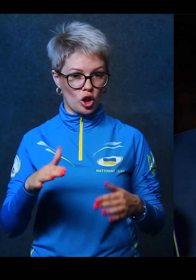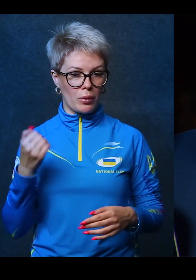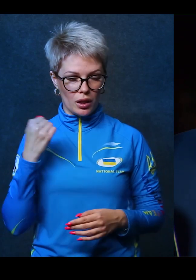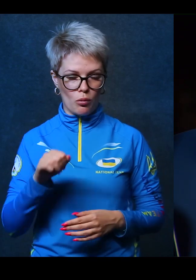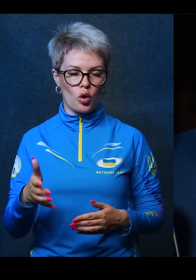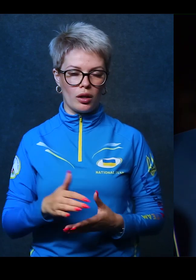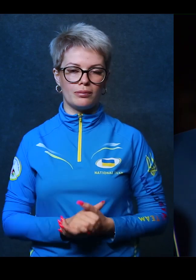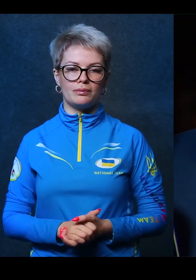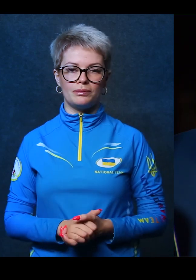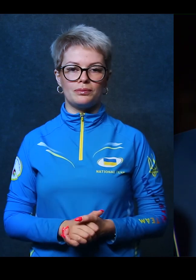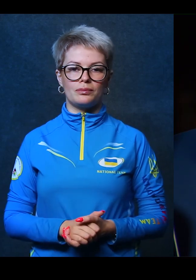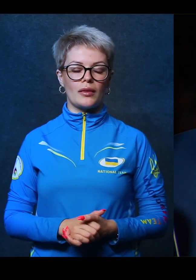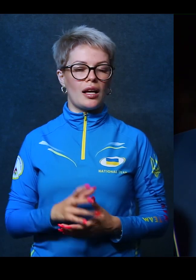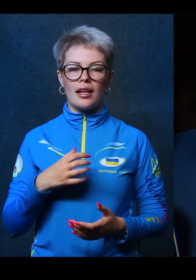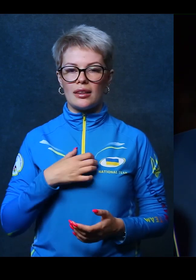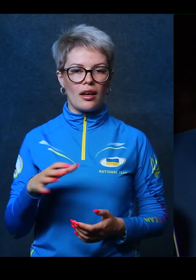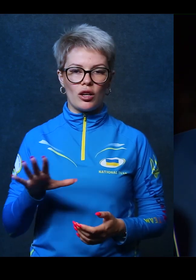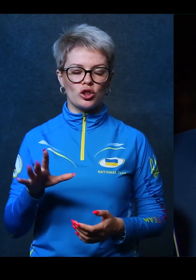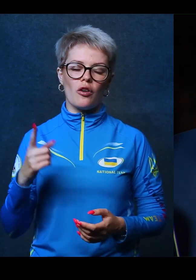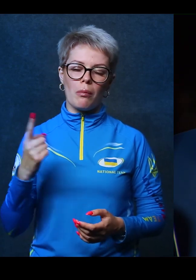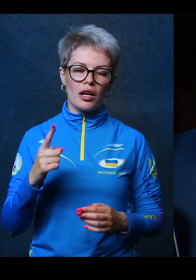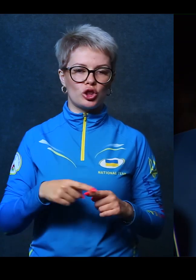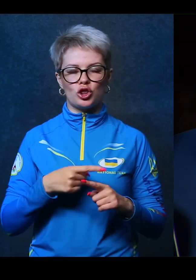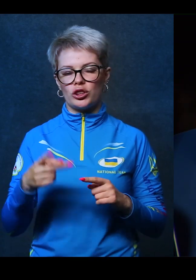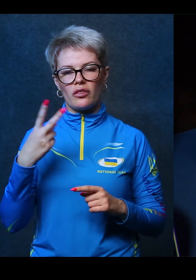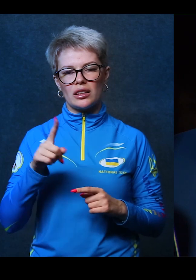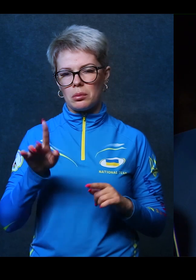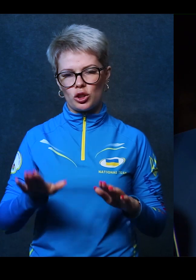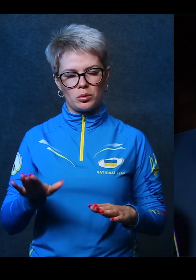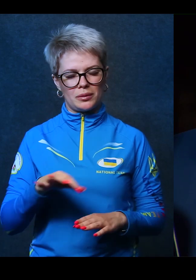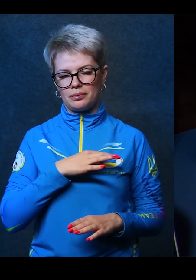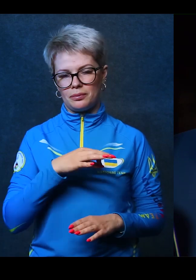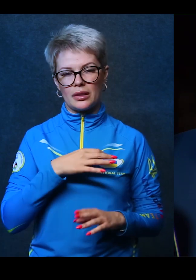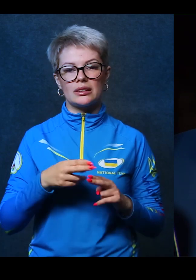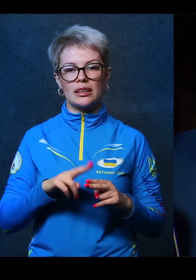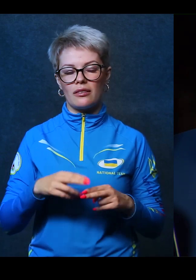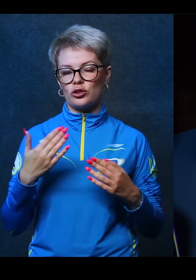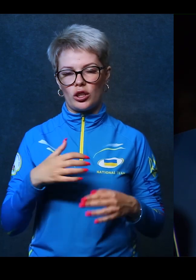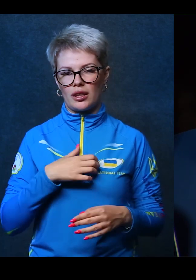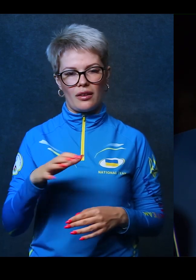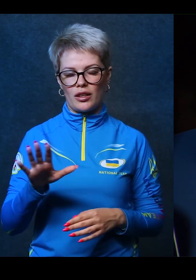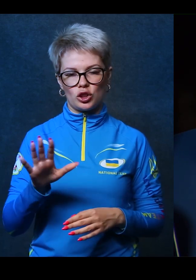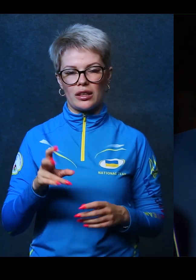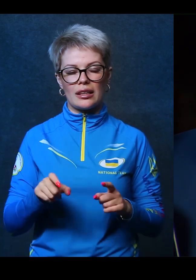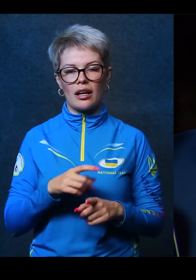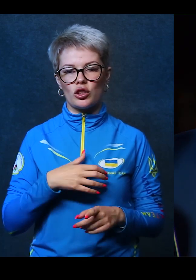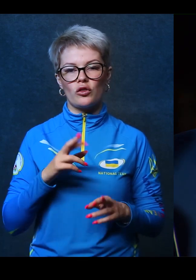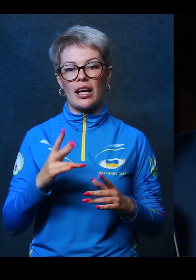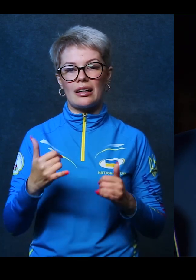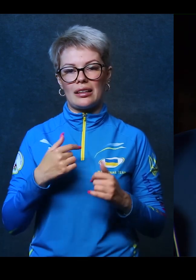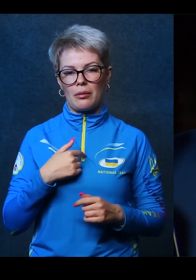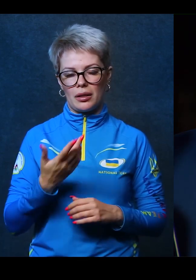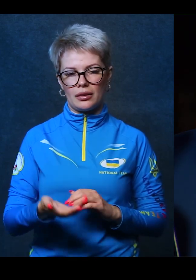Це вже перемога. Неважливо, вони перші чи там 21-ші, це вже не так важливо, як для